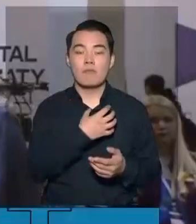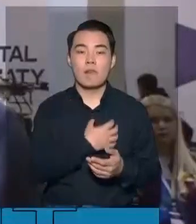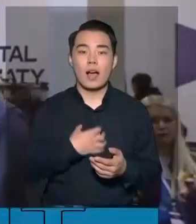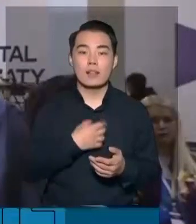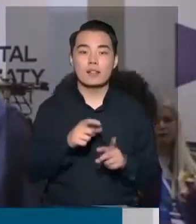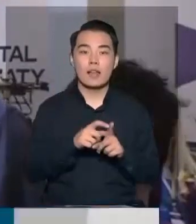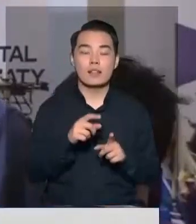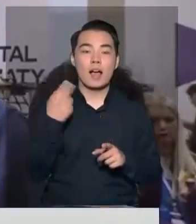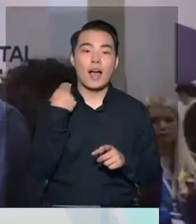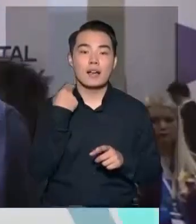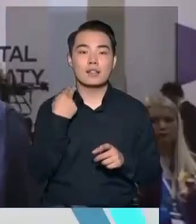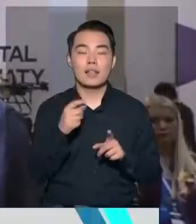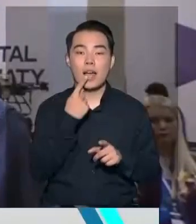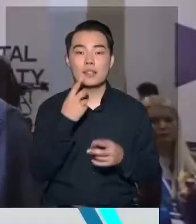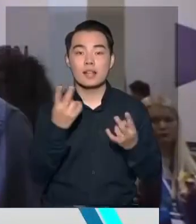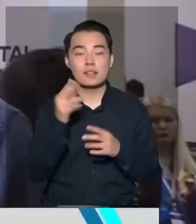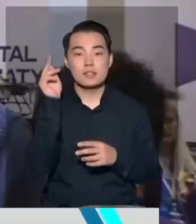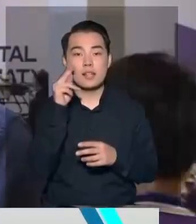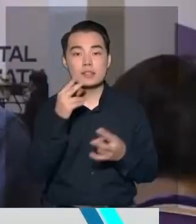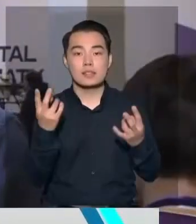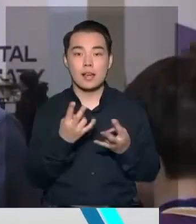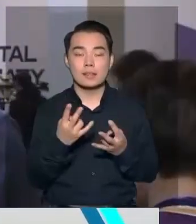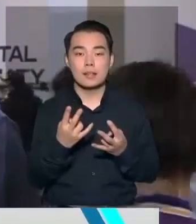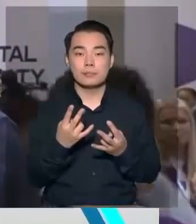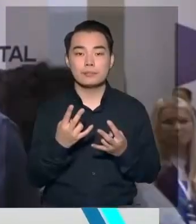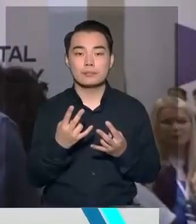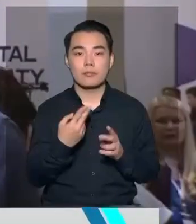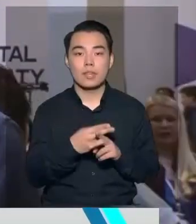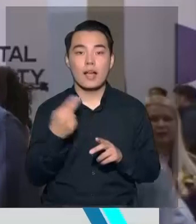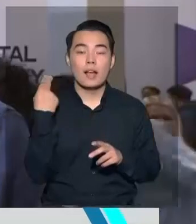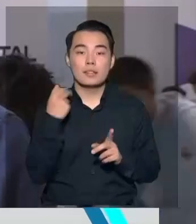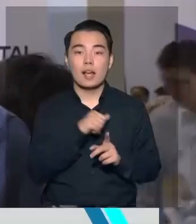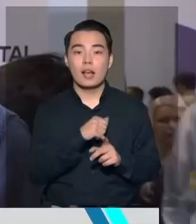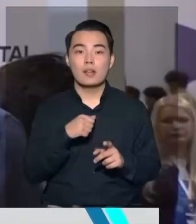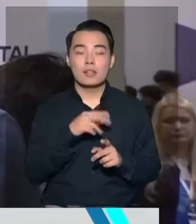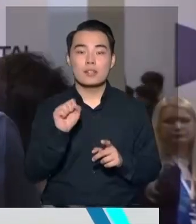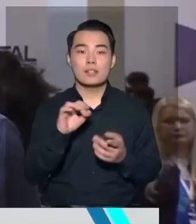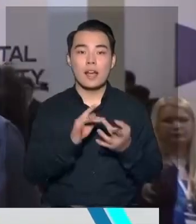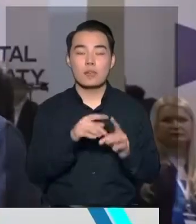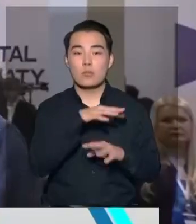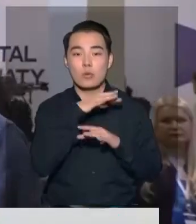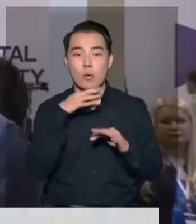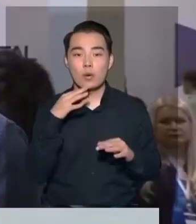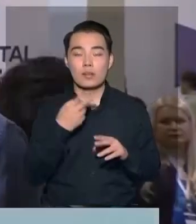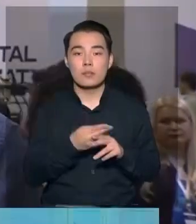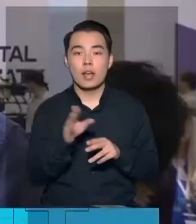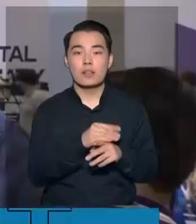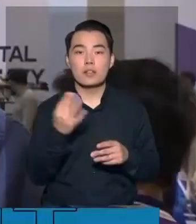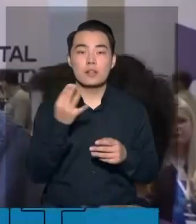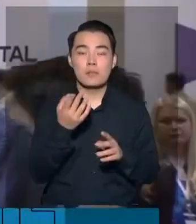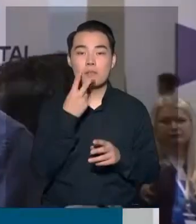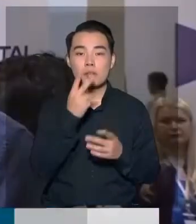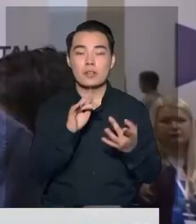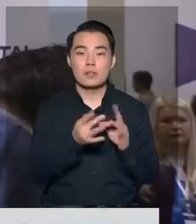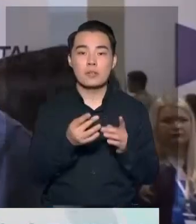мен ойымша, ағылшын тілі болып тұр. Көптеген ағылшын тілінде мағлұматтар көп, сайттар көп. Қазақтарға біз сол ағылшын